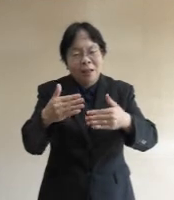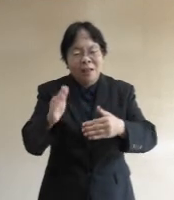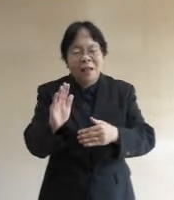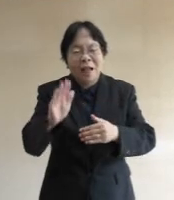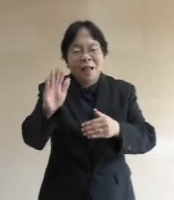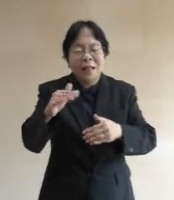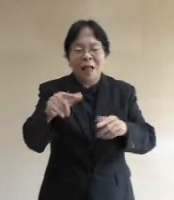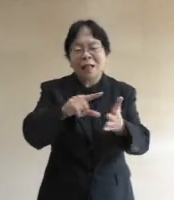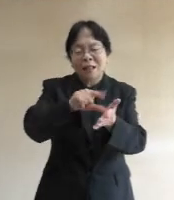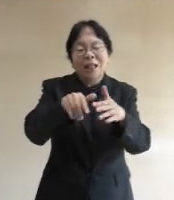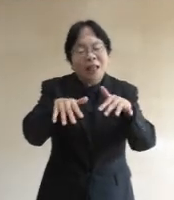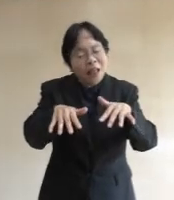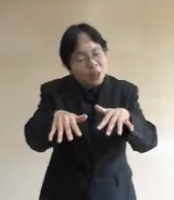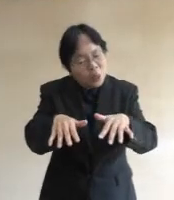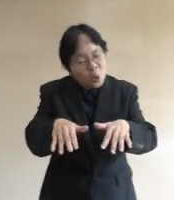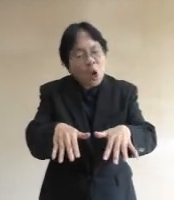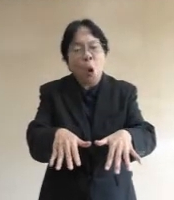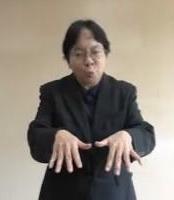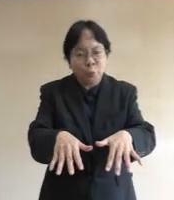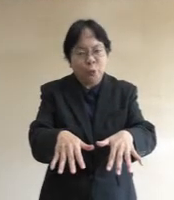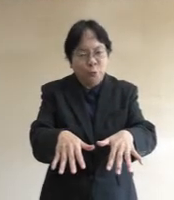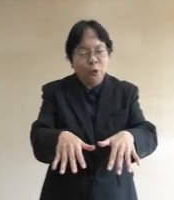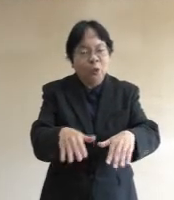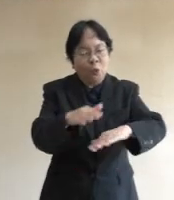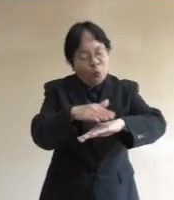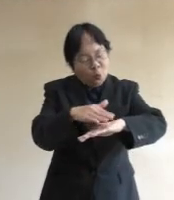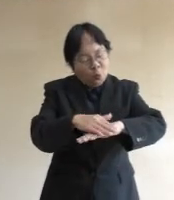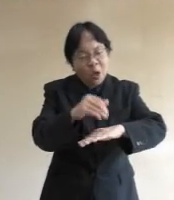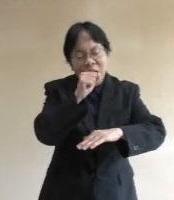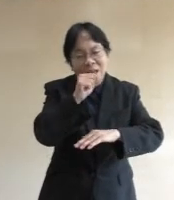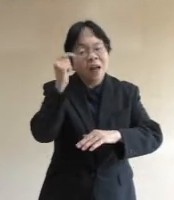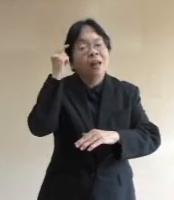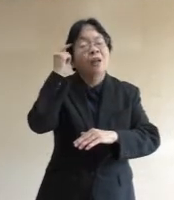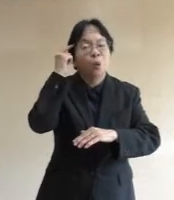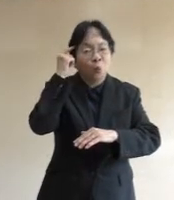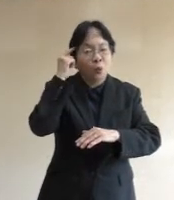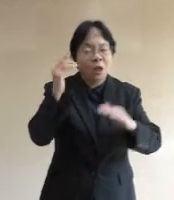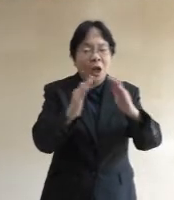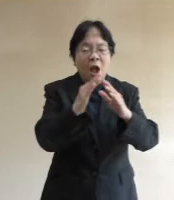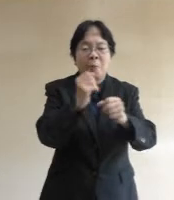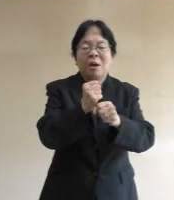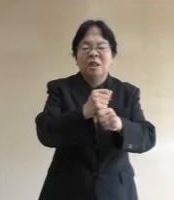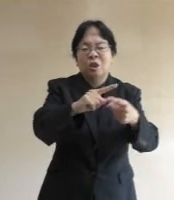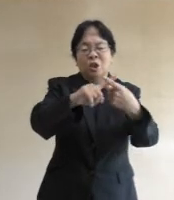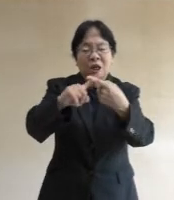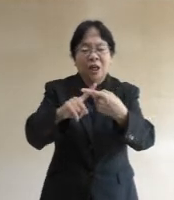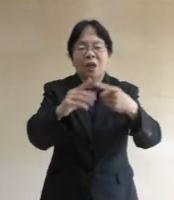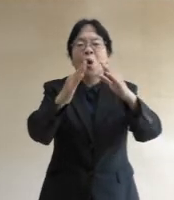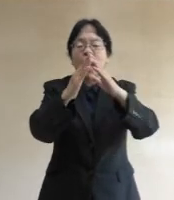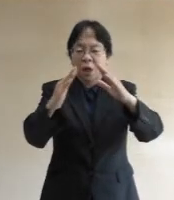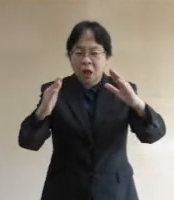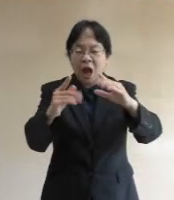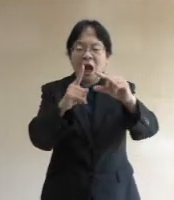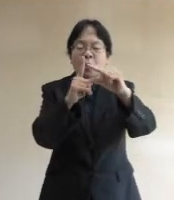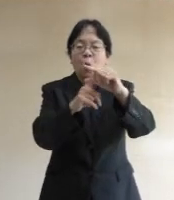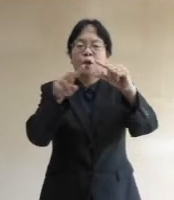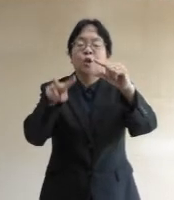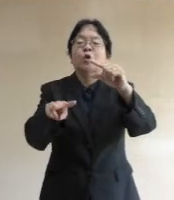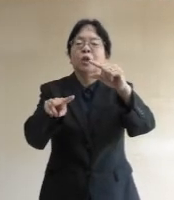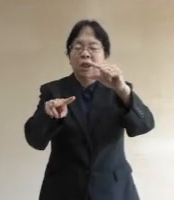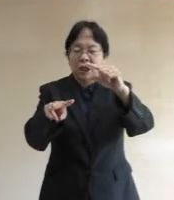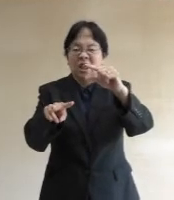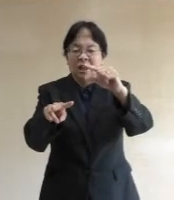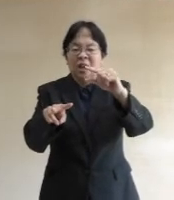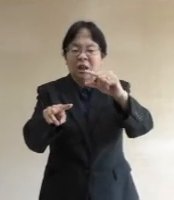してだんだんだんだん地域に溶け込んでいくっていうことがあると思う。そういうのをやっぱりこのまちづくり協議会を特